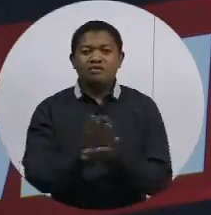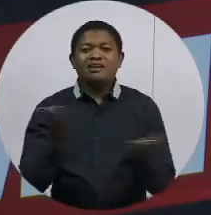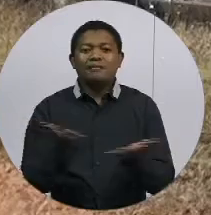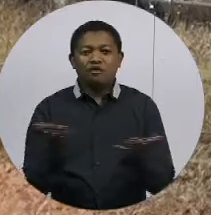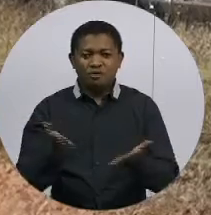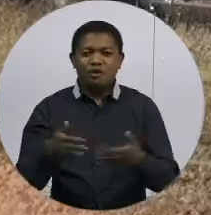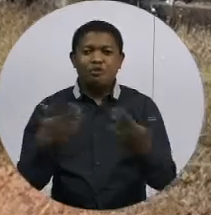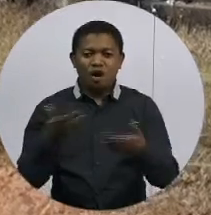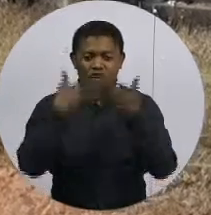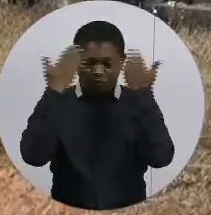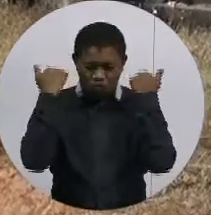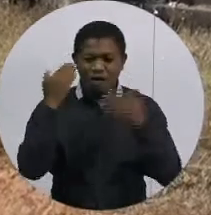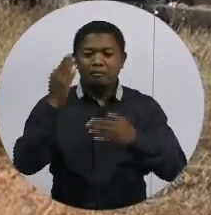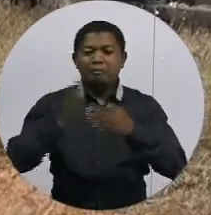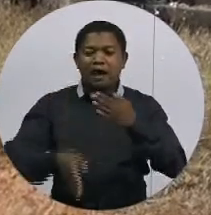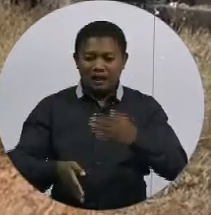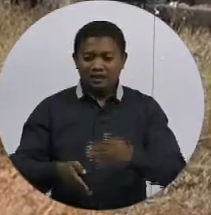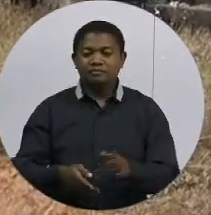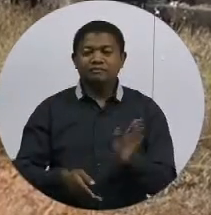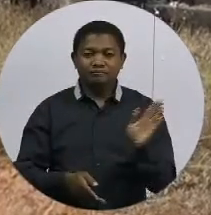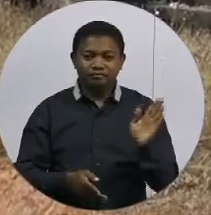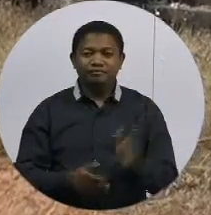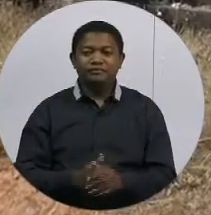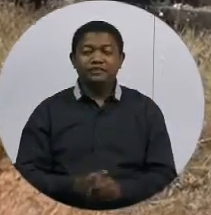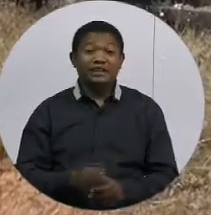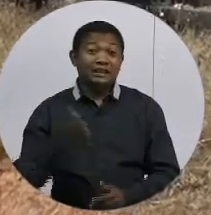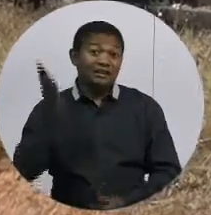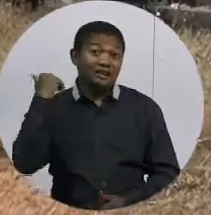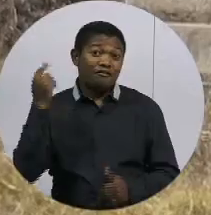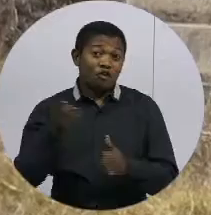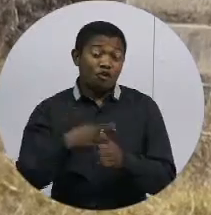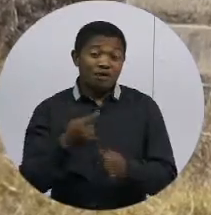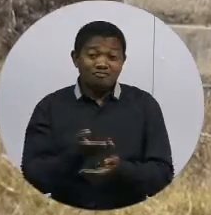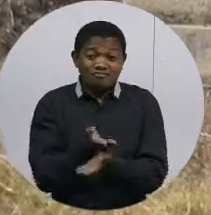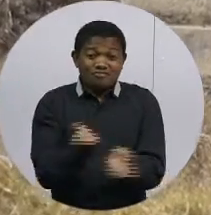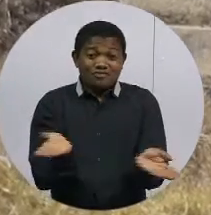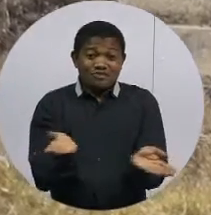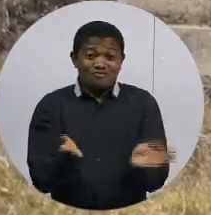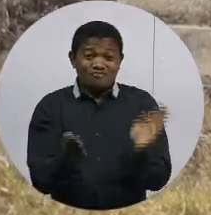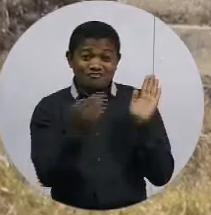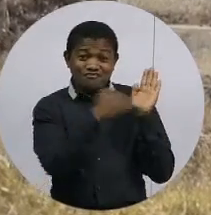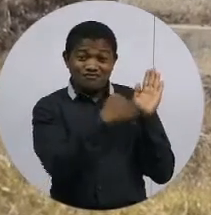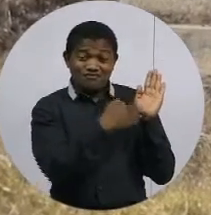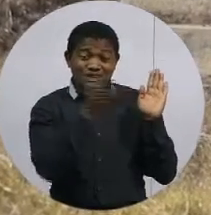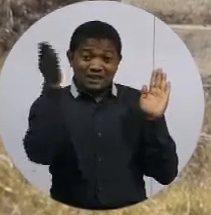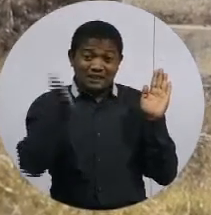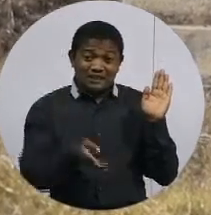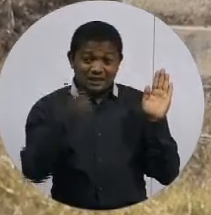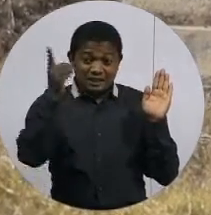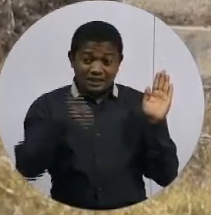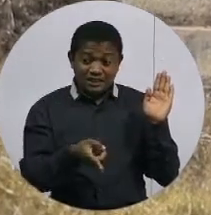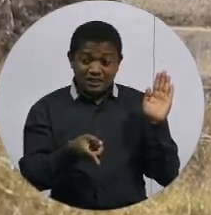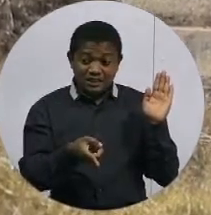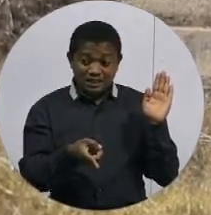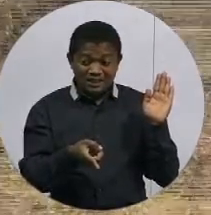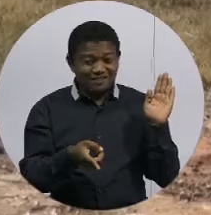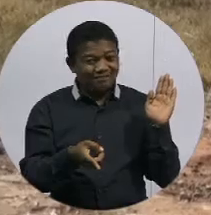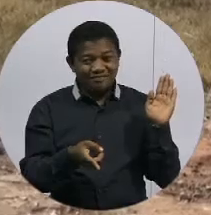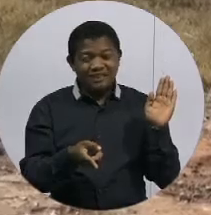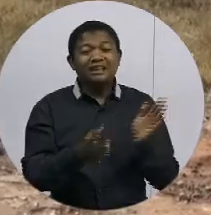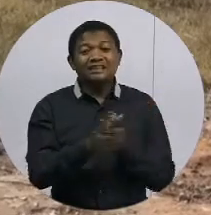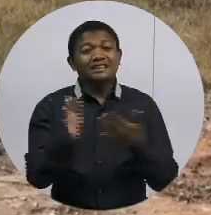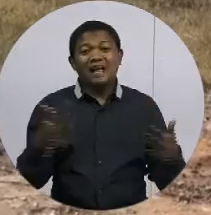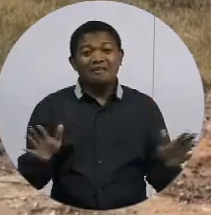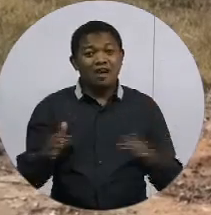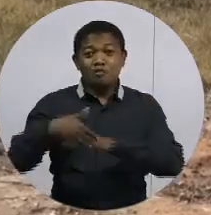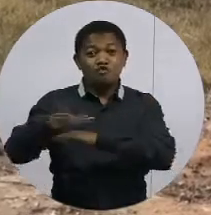Andriamalala. Hatramin'ny voandidy tsy afahana mitondra razana mivoaka ny faritra Analamanga de fangatahana andevina eny amin'ny fasambahiny eny anjanahary misy atelo hatreto